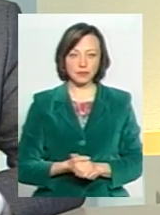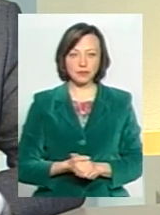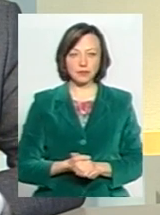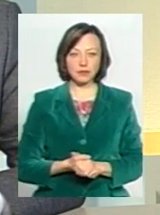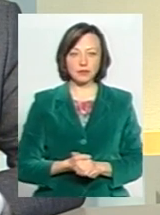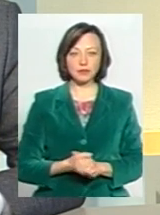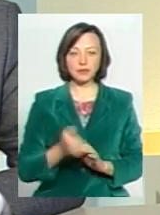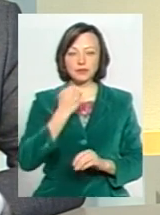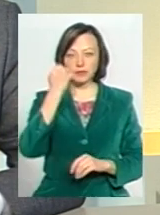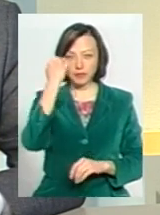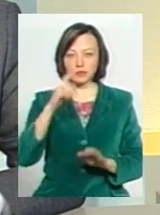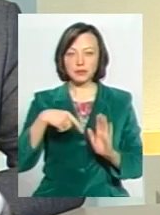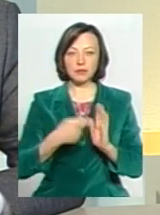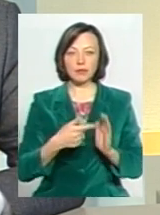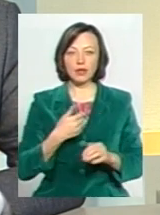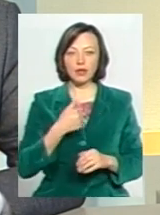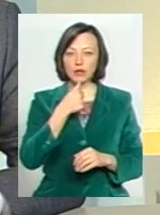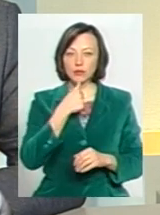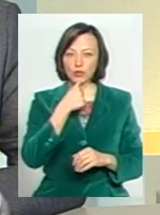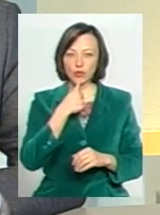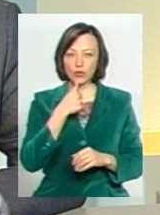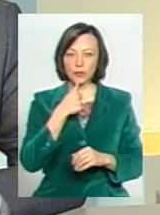Дякую, Юна. Значить, я попробую